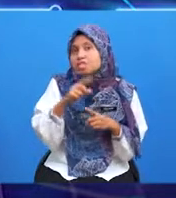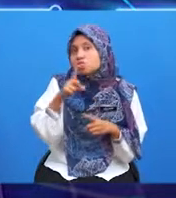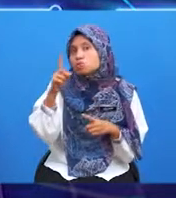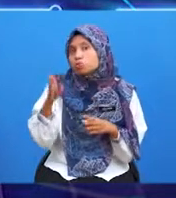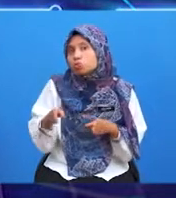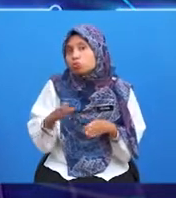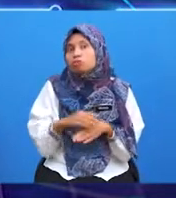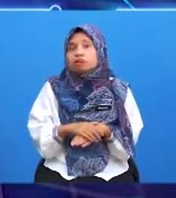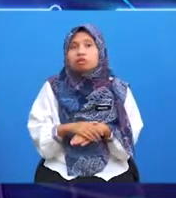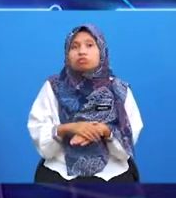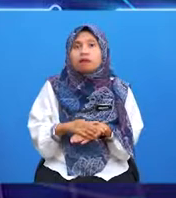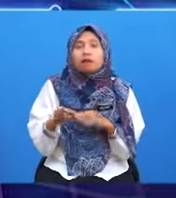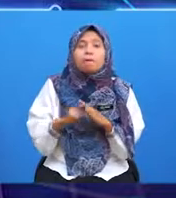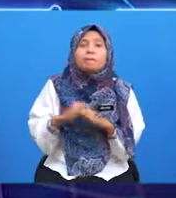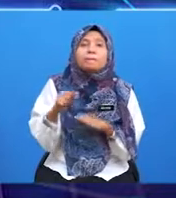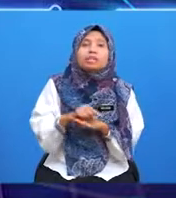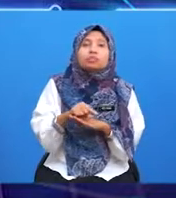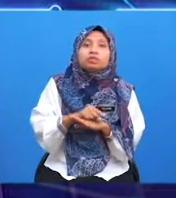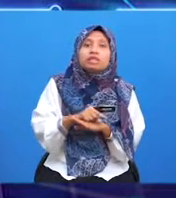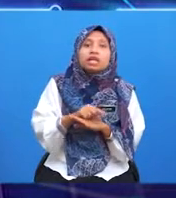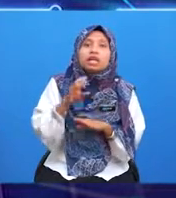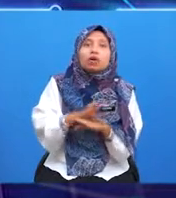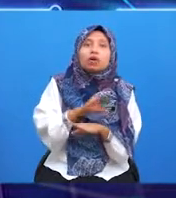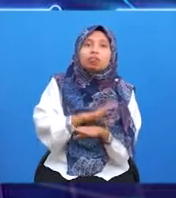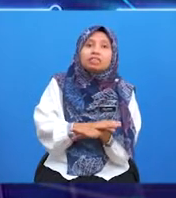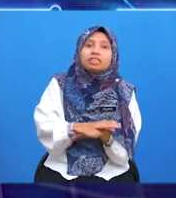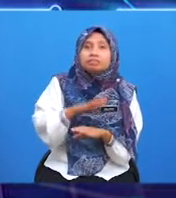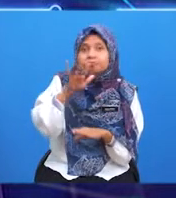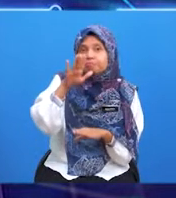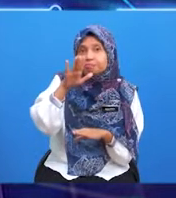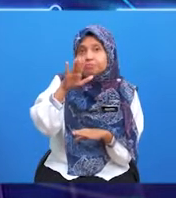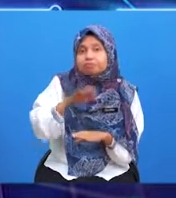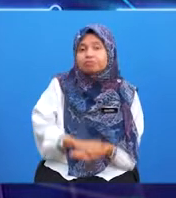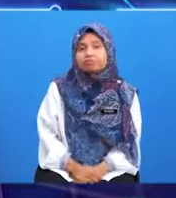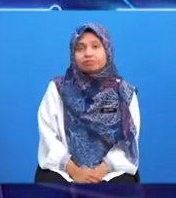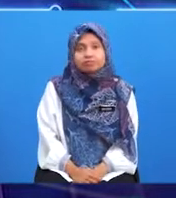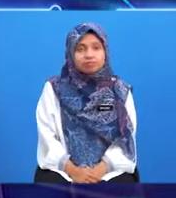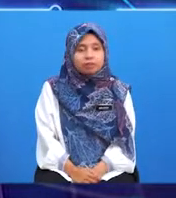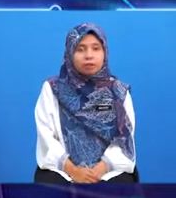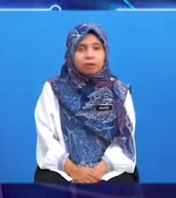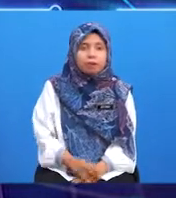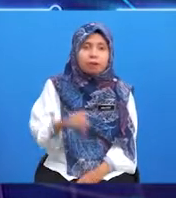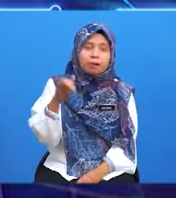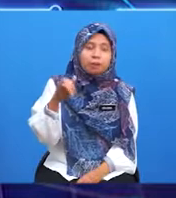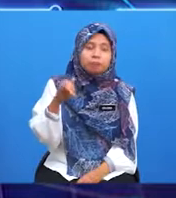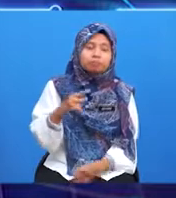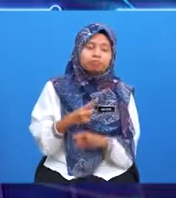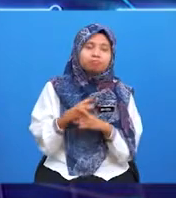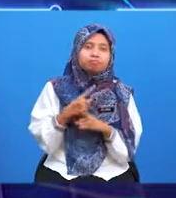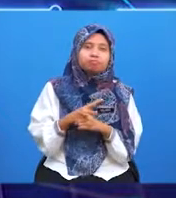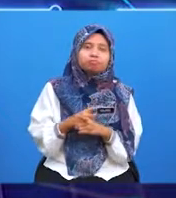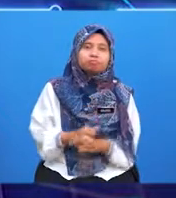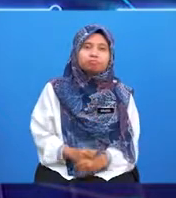seseorang individu menggunakan komputer skrin sentuh ini? Ya, benar